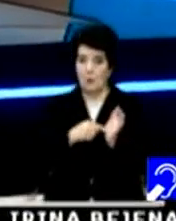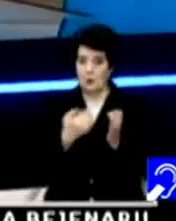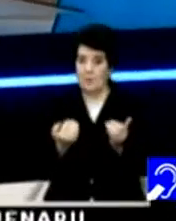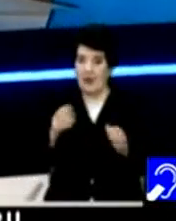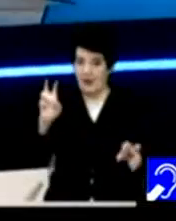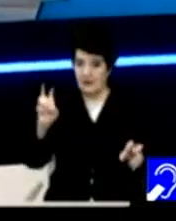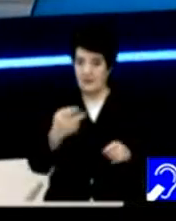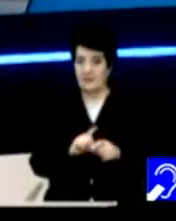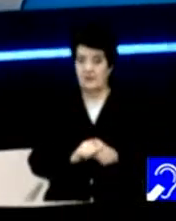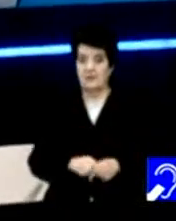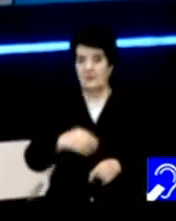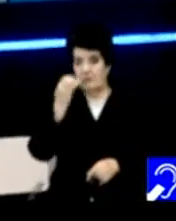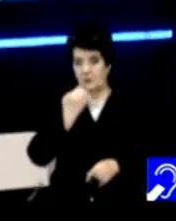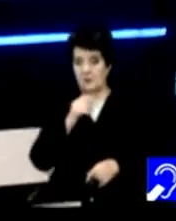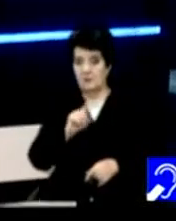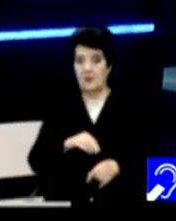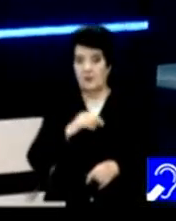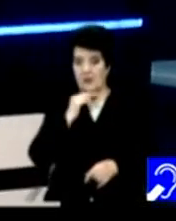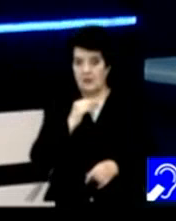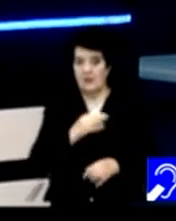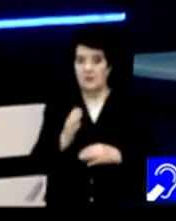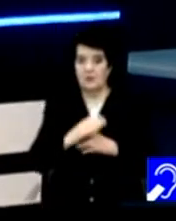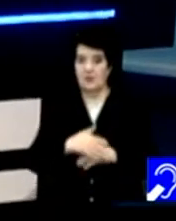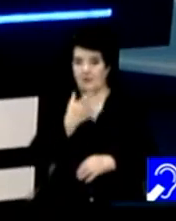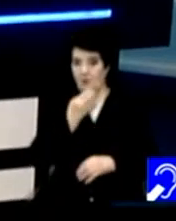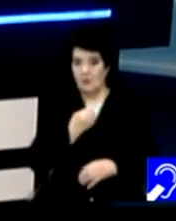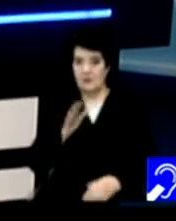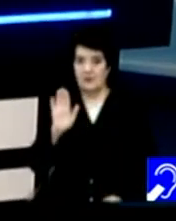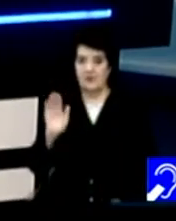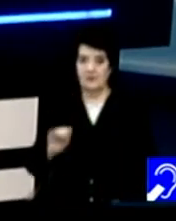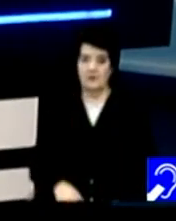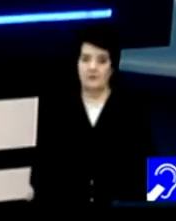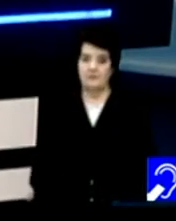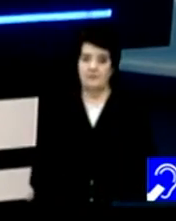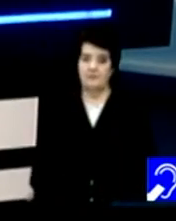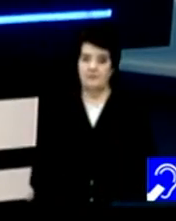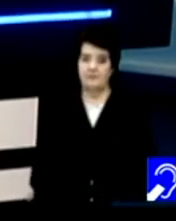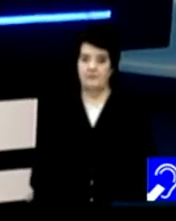sunt Carina Müller și vă mulțumesc pentru atenție. O seară frumoasă, la revedere!